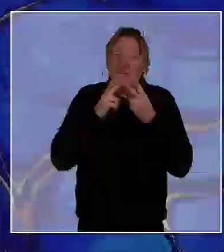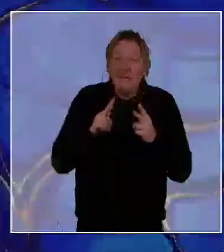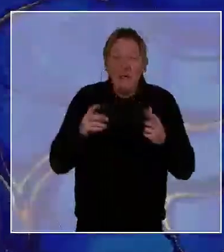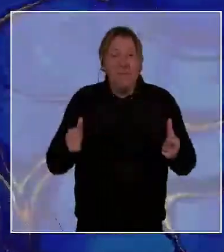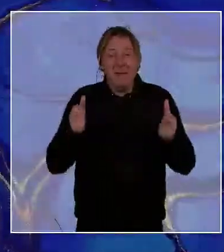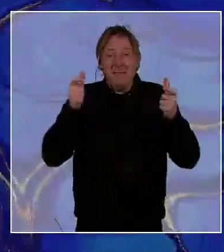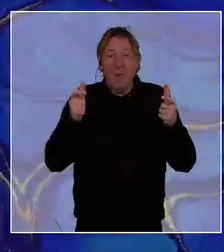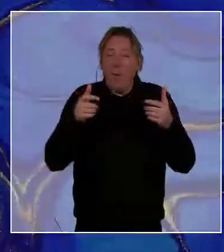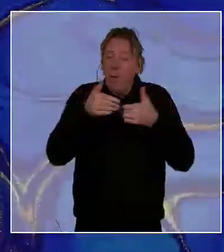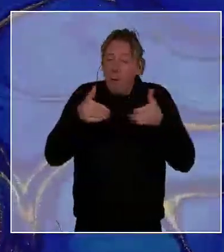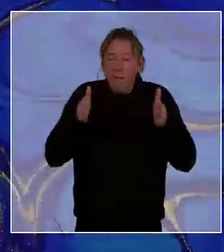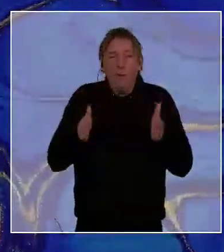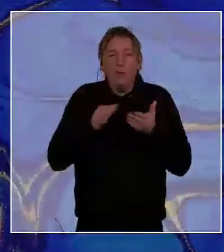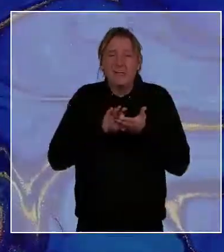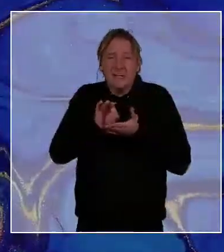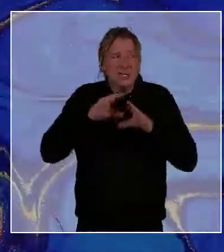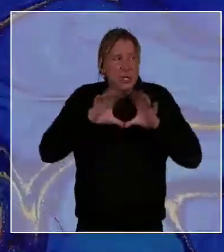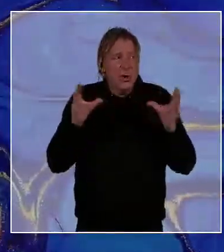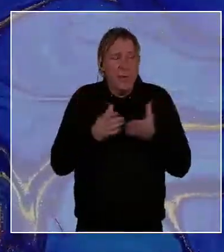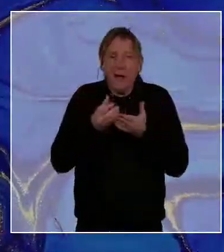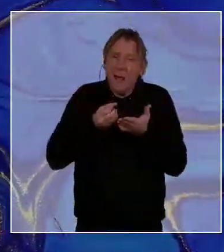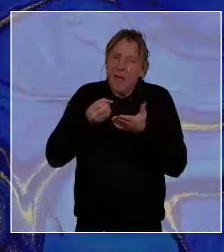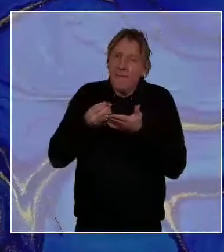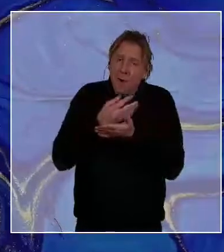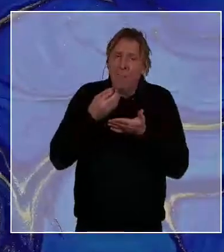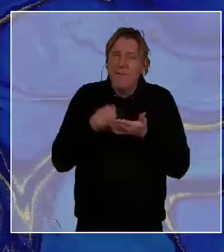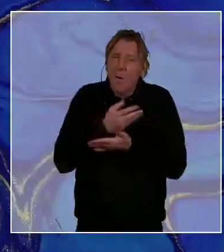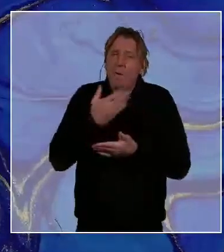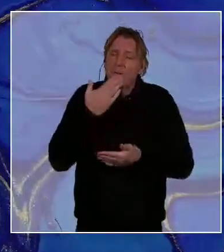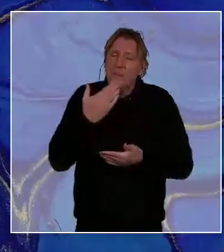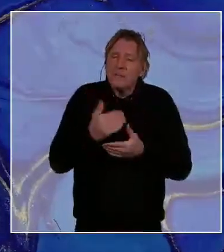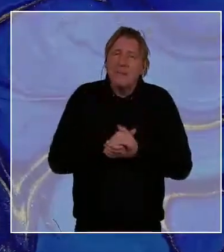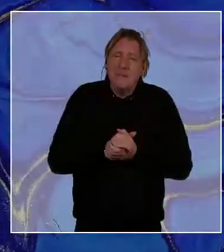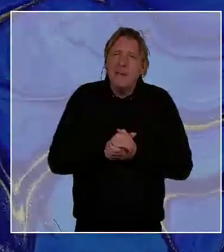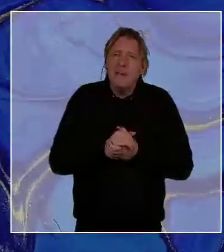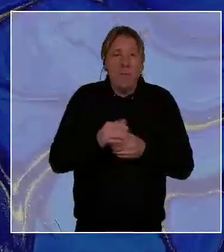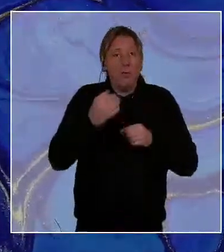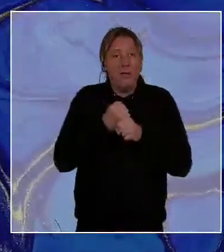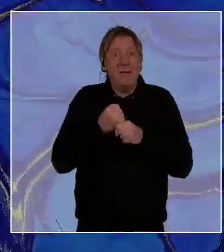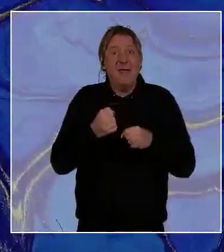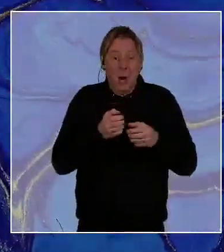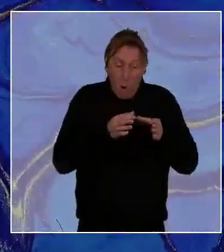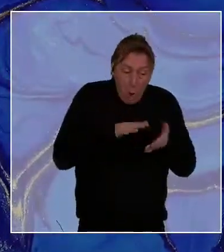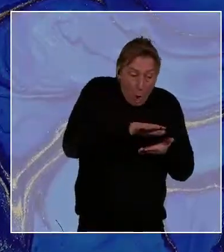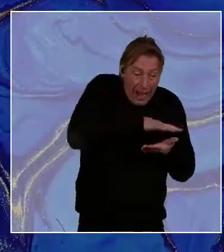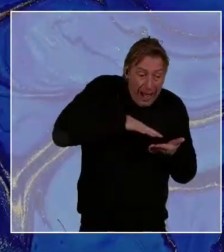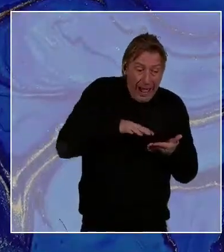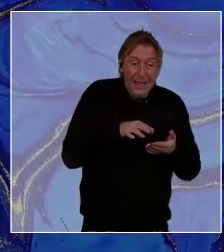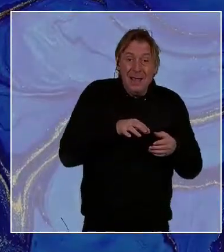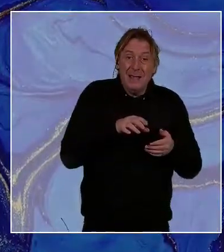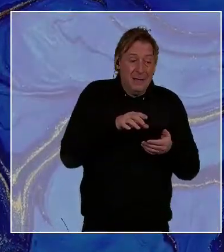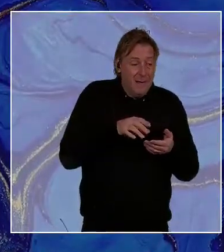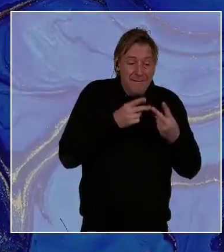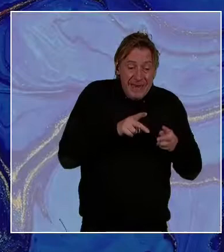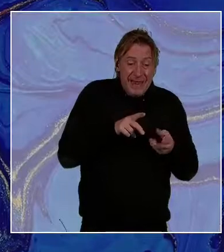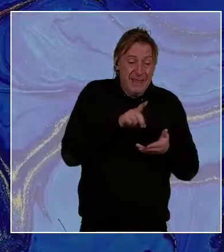stratégie globale, mais finalement, cela revient à travailler main dans la main au niveau local et au niveau national. Alors avant de